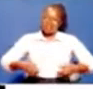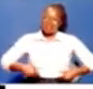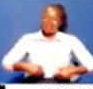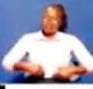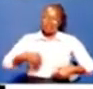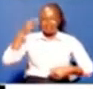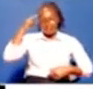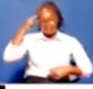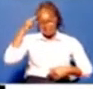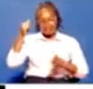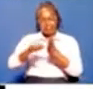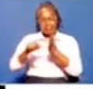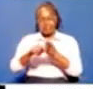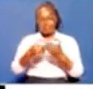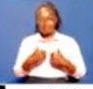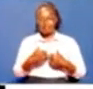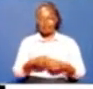kiakili.